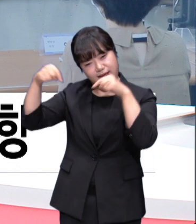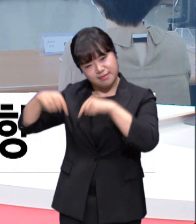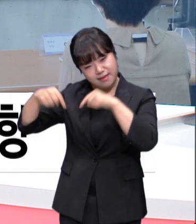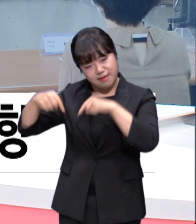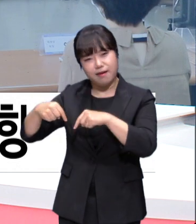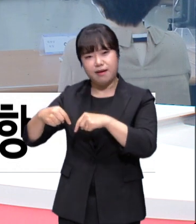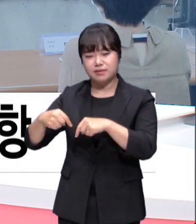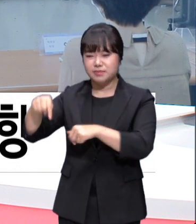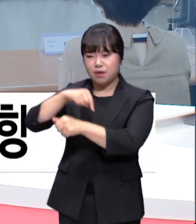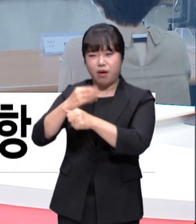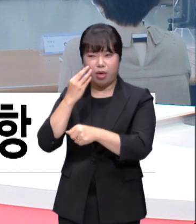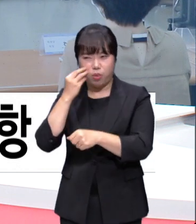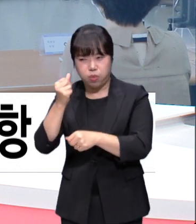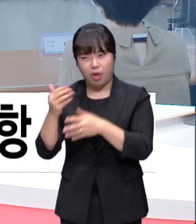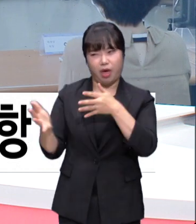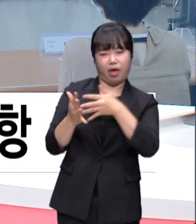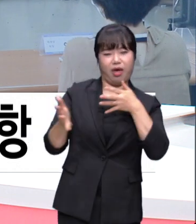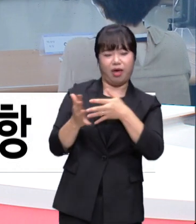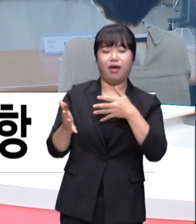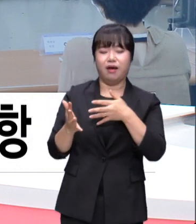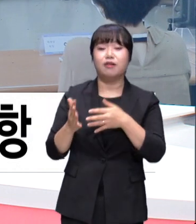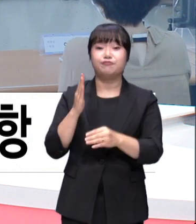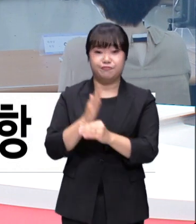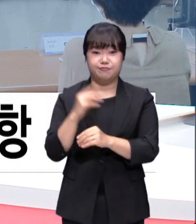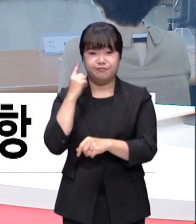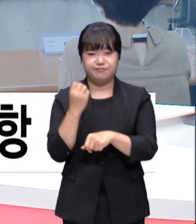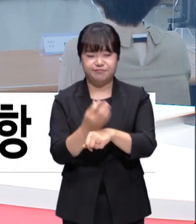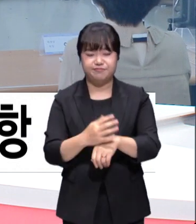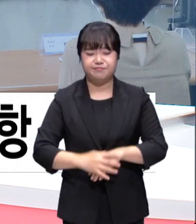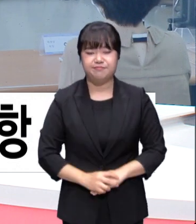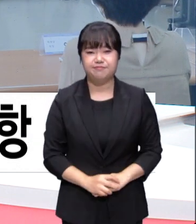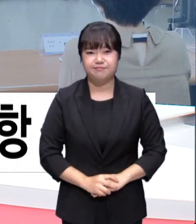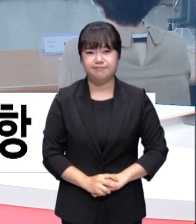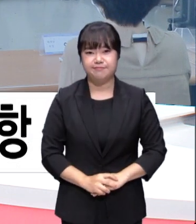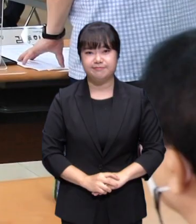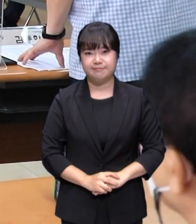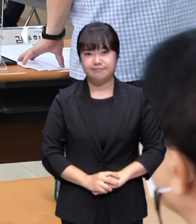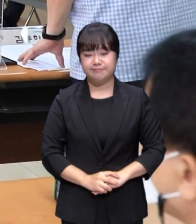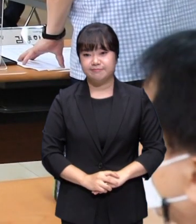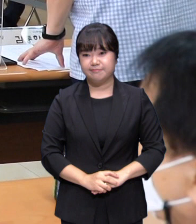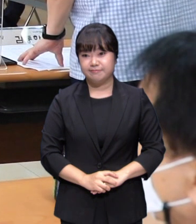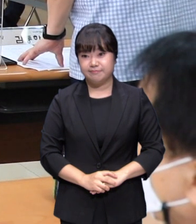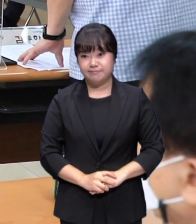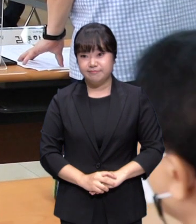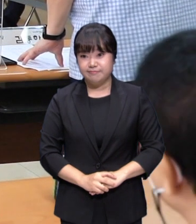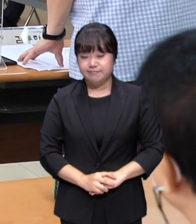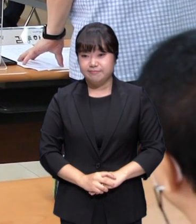과정이 순탄치만은 않아 보입니다. 관련 내용 직접 취재했습니다.